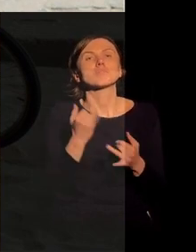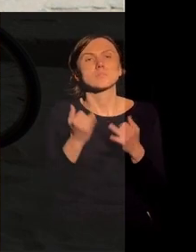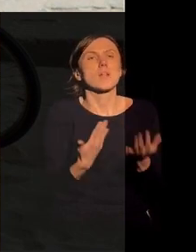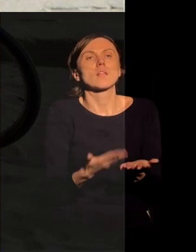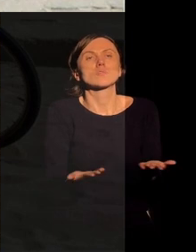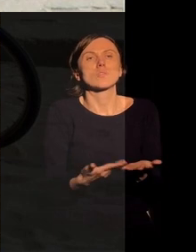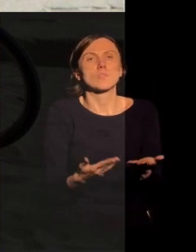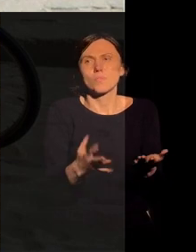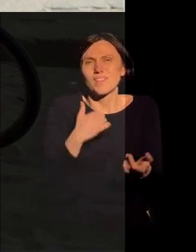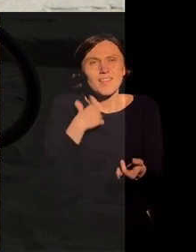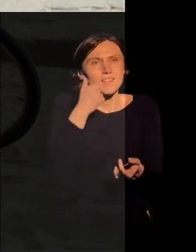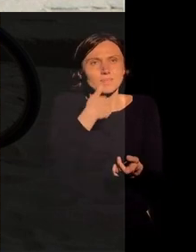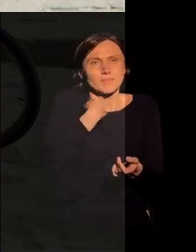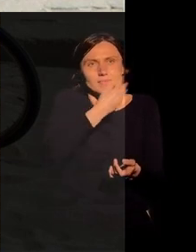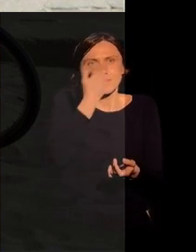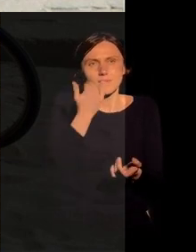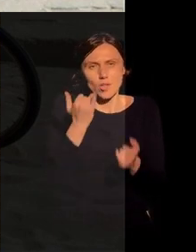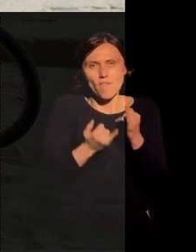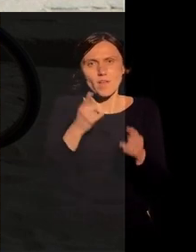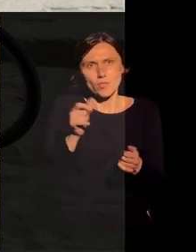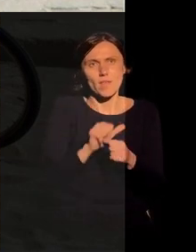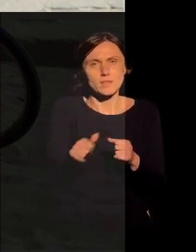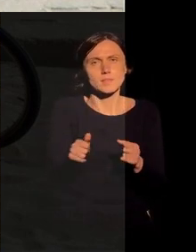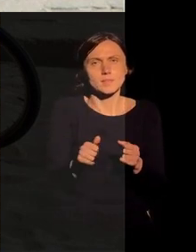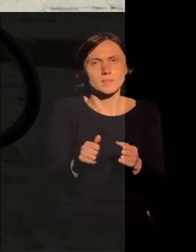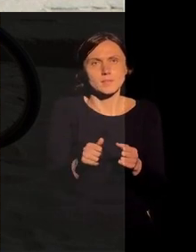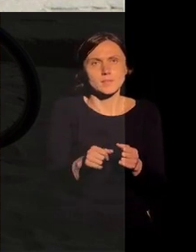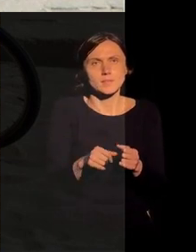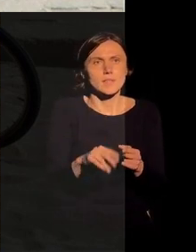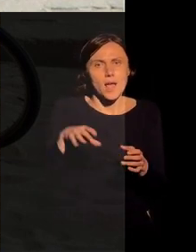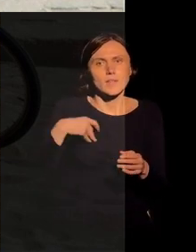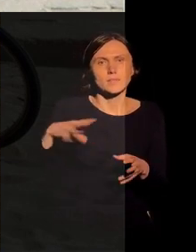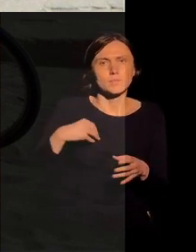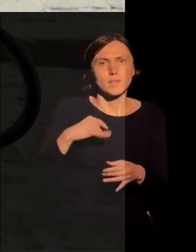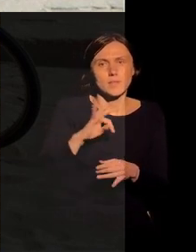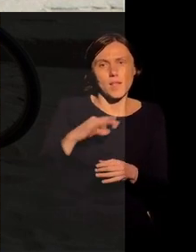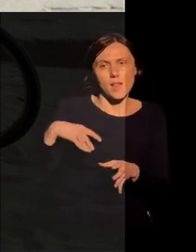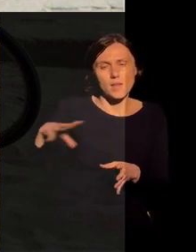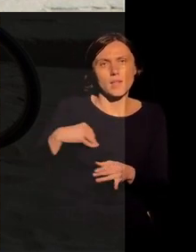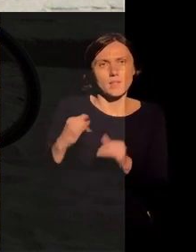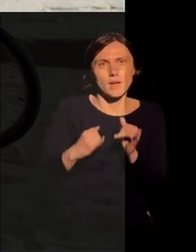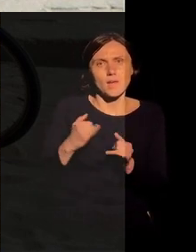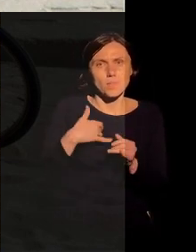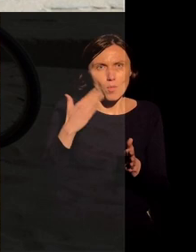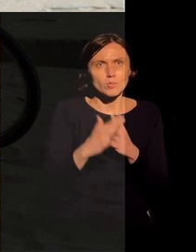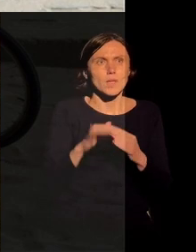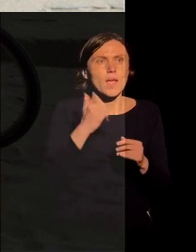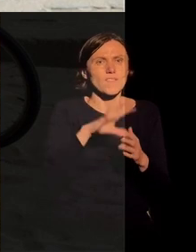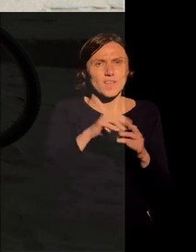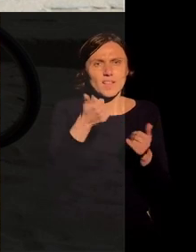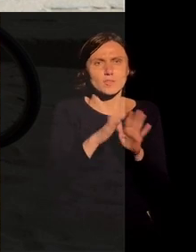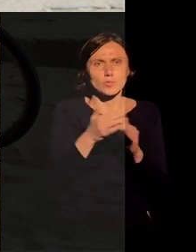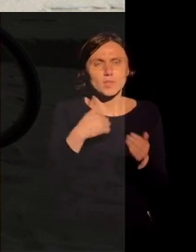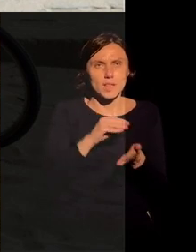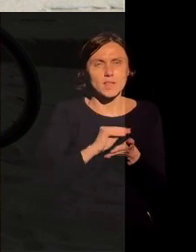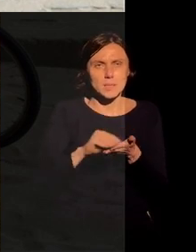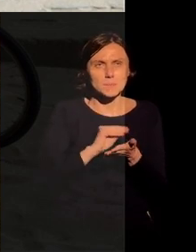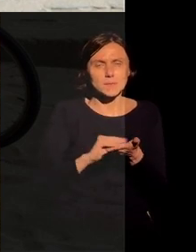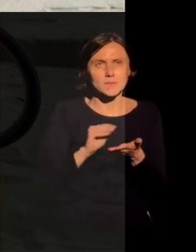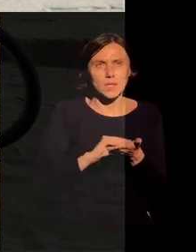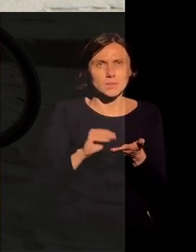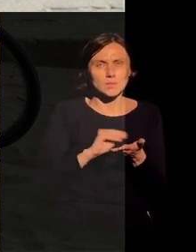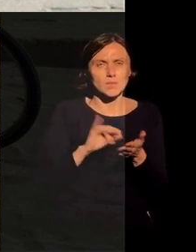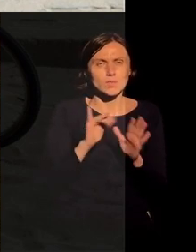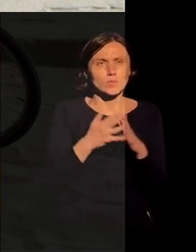ja nie potrafię na to pytanie odpowiedzieć. To znaczy, ten rower jest taką kompletnie nieodłączną częścią mnie i ja rzeczywiście, tak jak w jednej z książek napisałem,